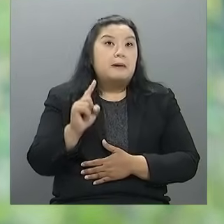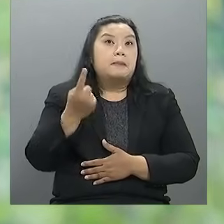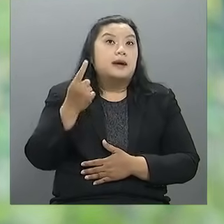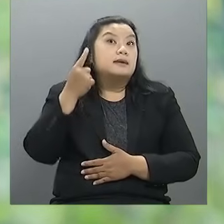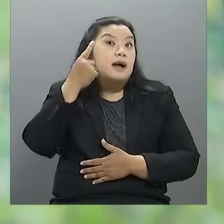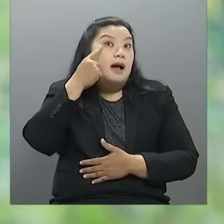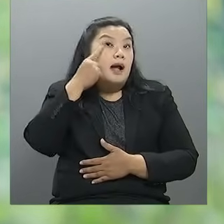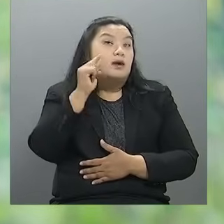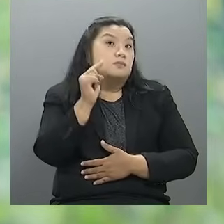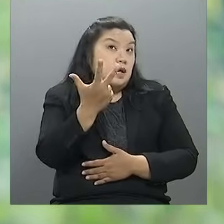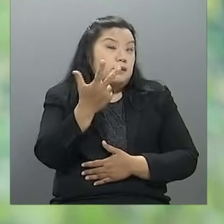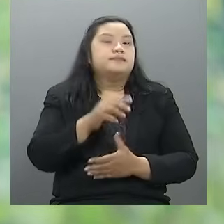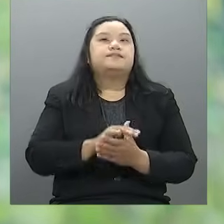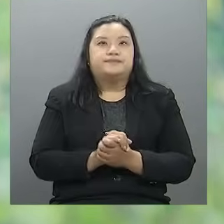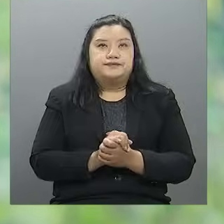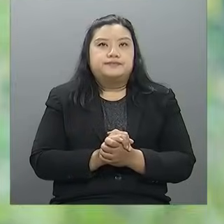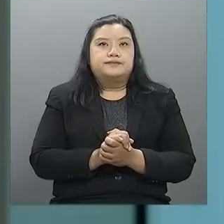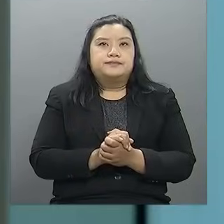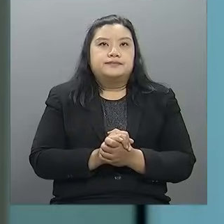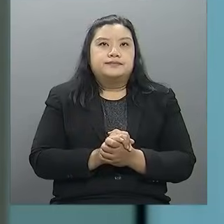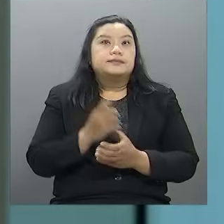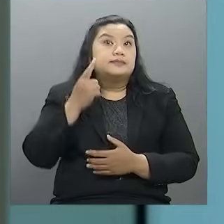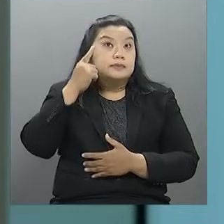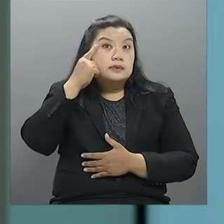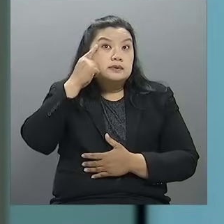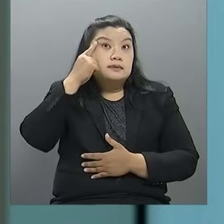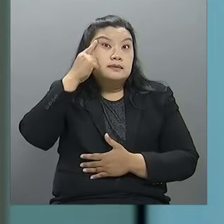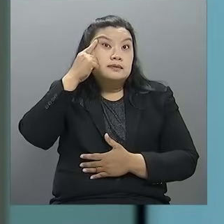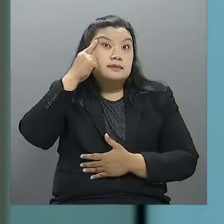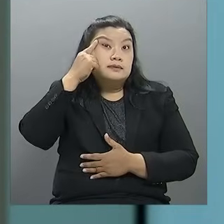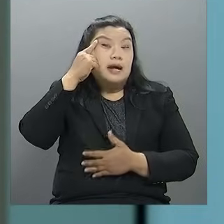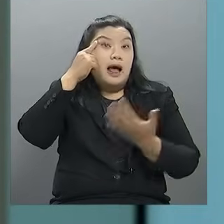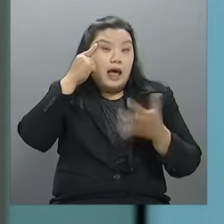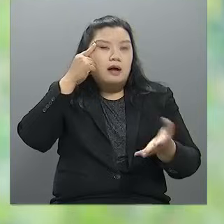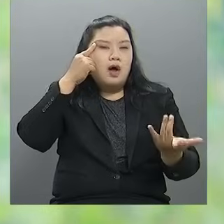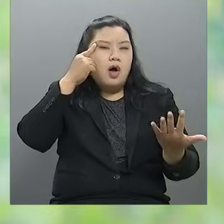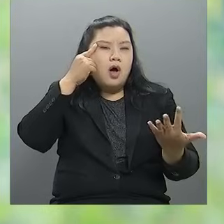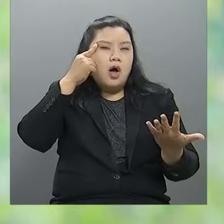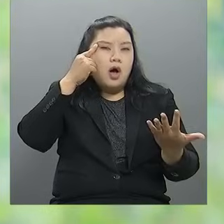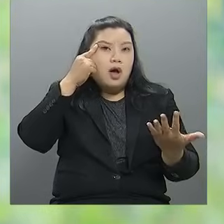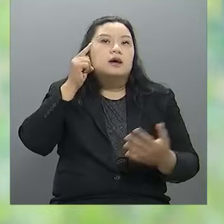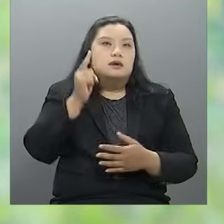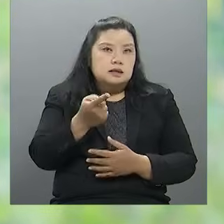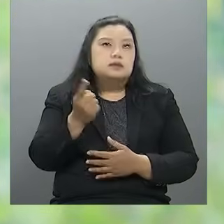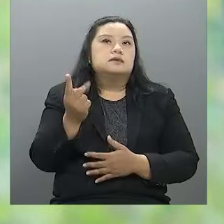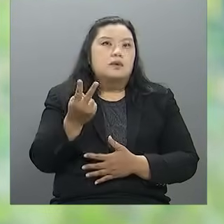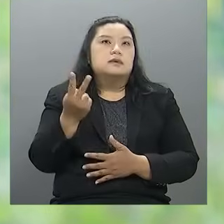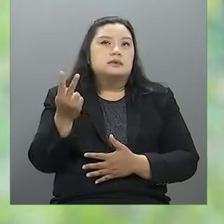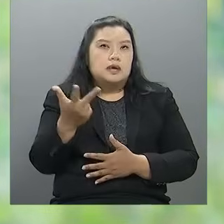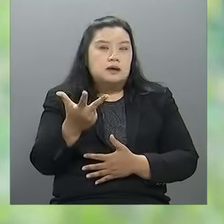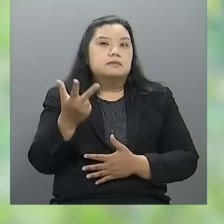วชี้กดแลวดึงเล็น้อยแล้วก็ค้างไ้1 2 3 4